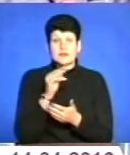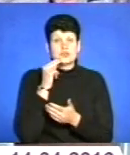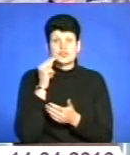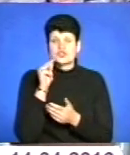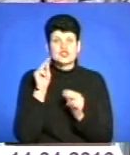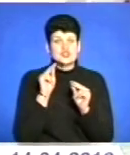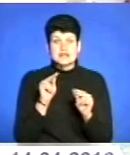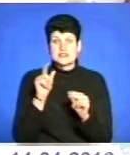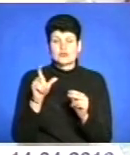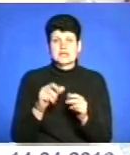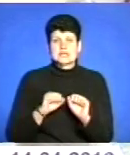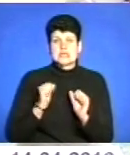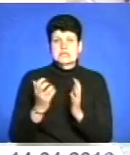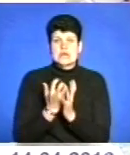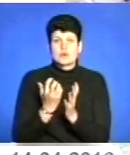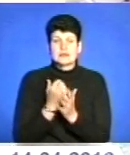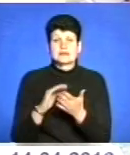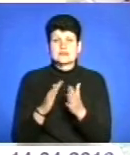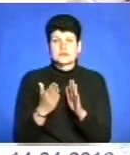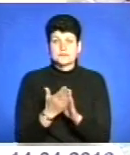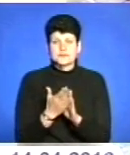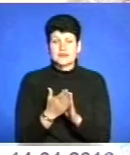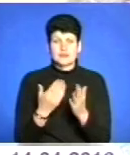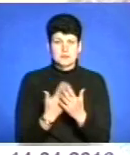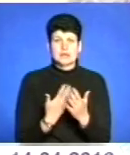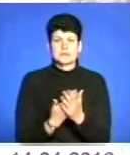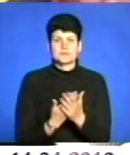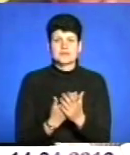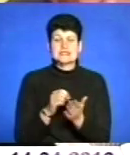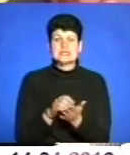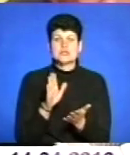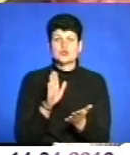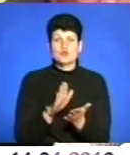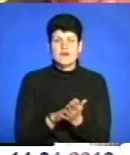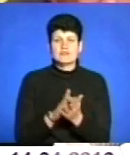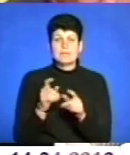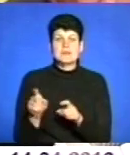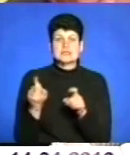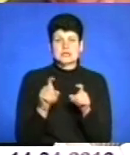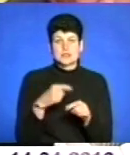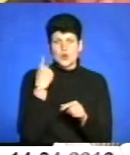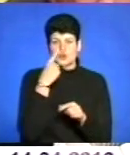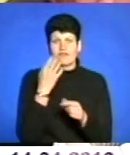що намагаються заробити на ситуації, що склалась. Для прикладу, зареєструвавшись як переселена